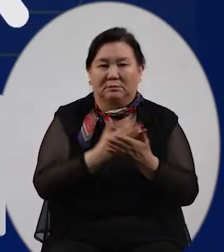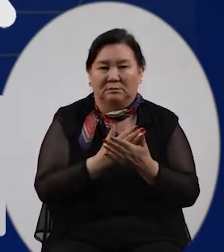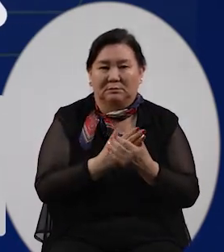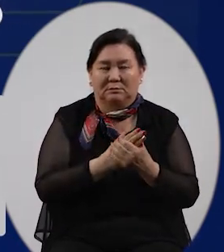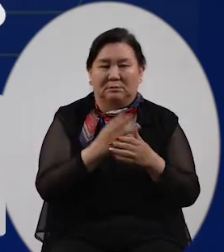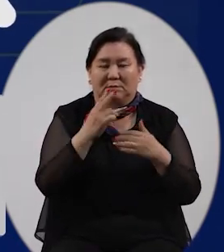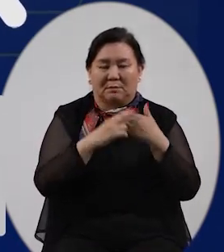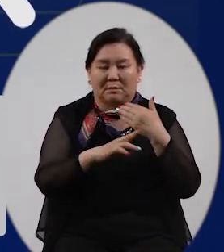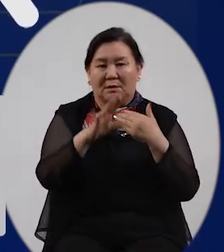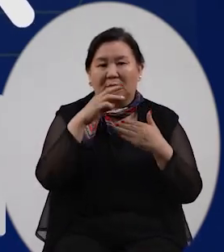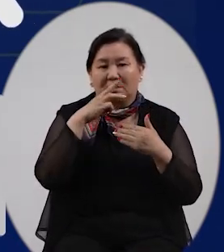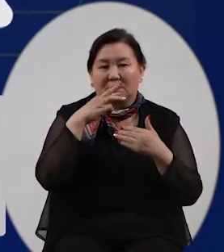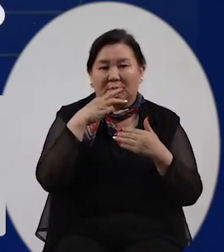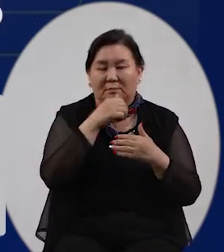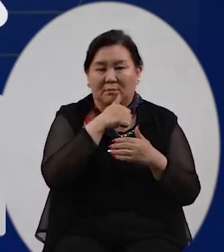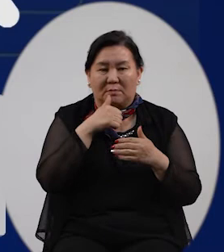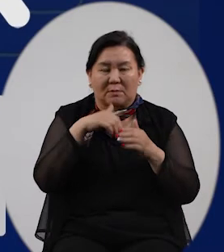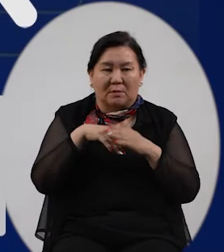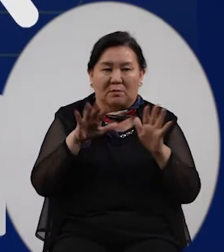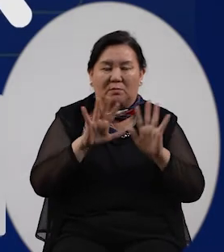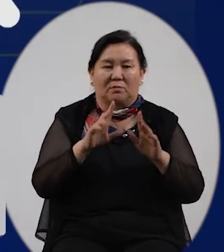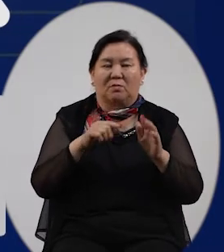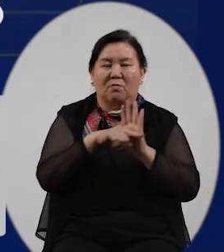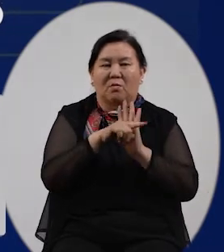мэдээлэл цаашдын үйл ажиллагаанд муугар нөлөөлнө.